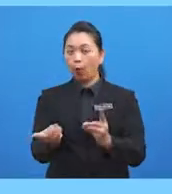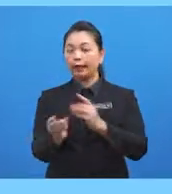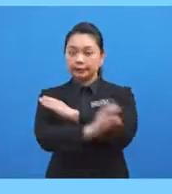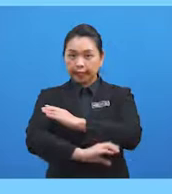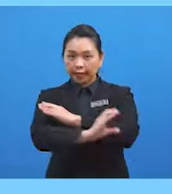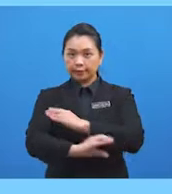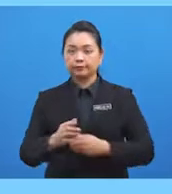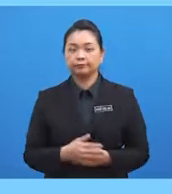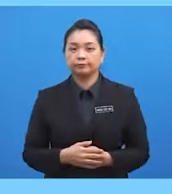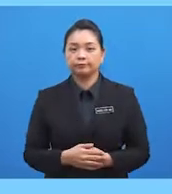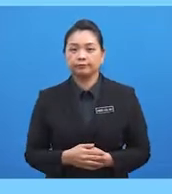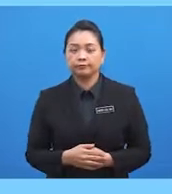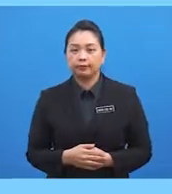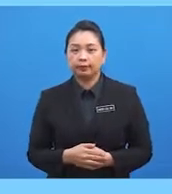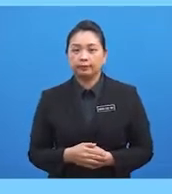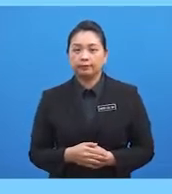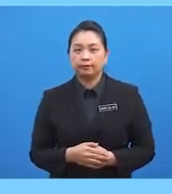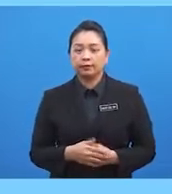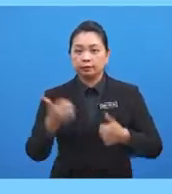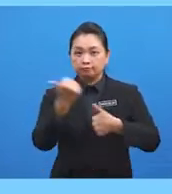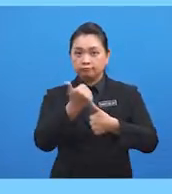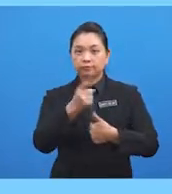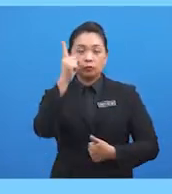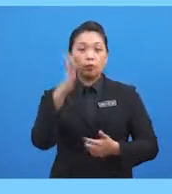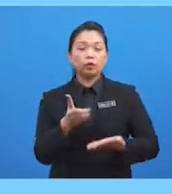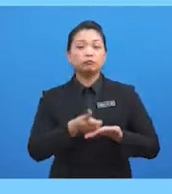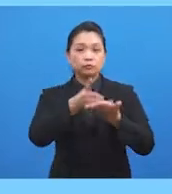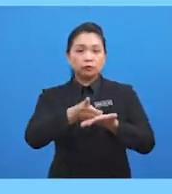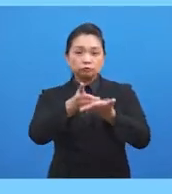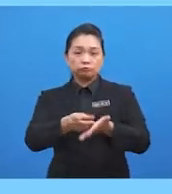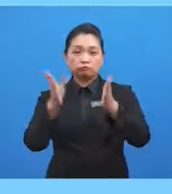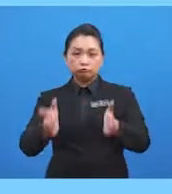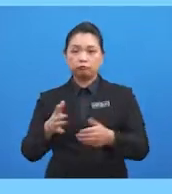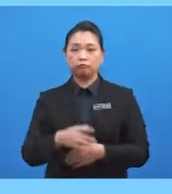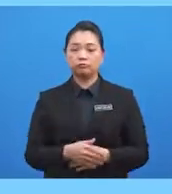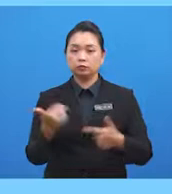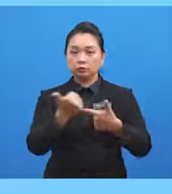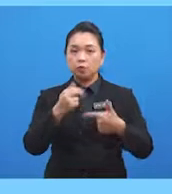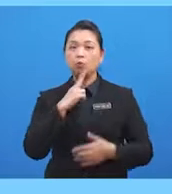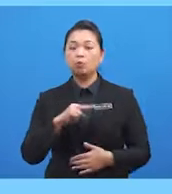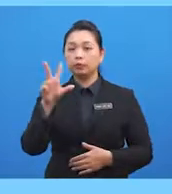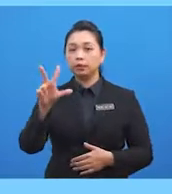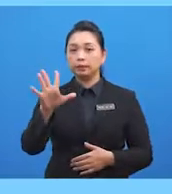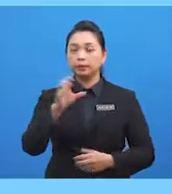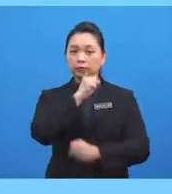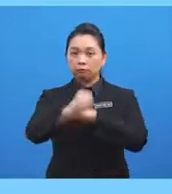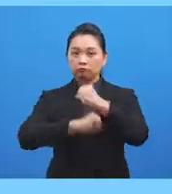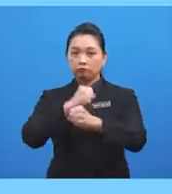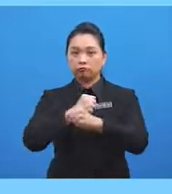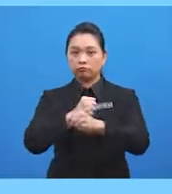Dewan Negara? 1. Seorang dermawan. 2. Berumur 35